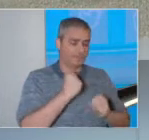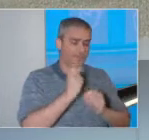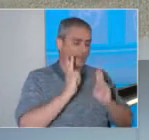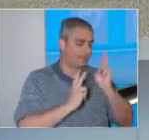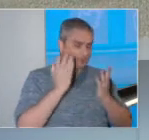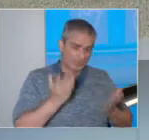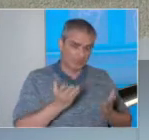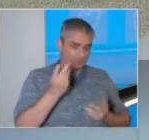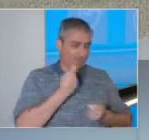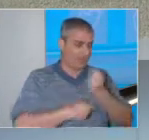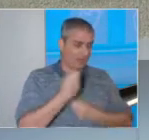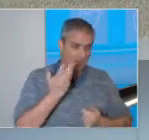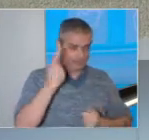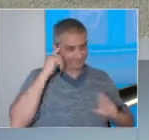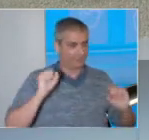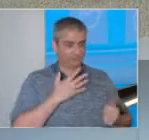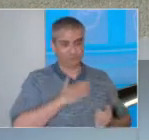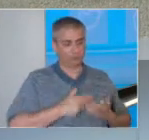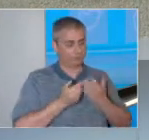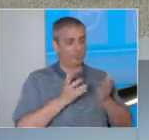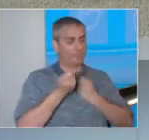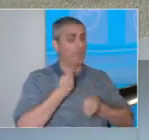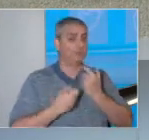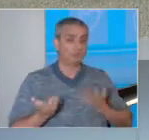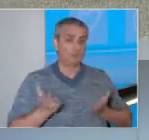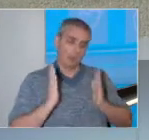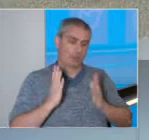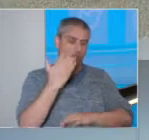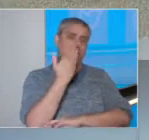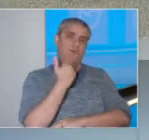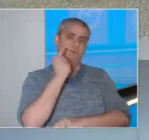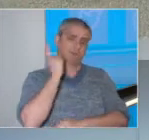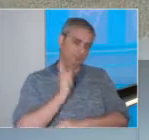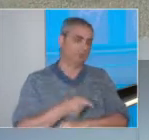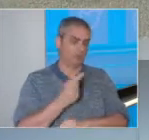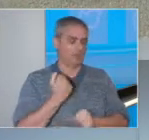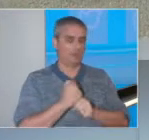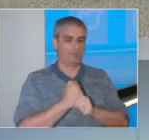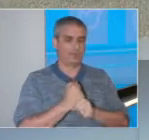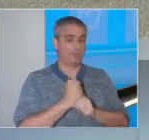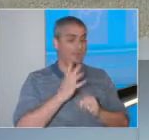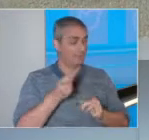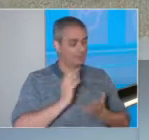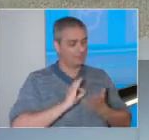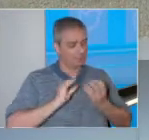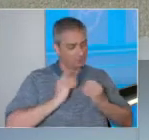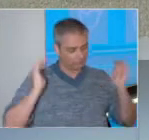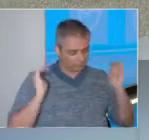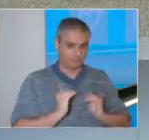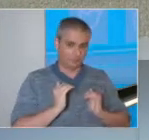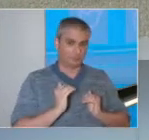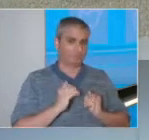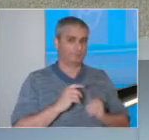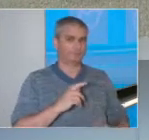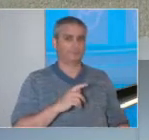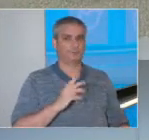התעשיינים ואת היזמים שרוצים לפתוח עסקים. ככה מדינת ישראל צריכה לעבוד. עם מטה יותר מצומצם, כן. עם,